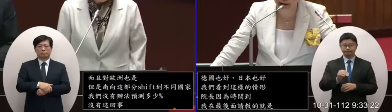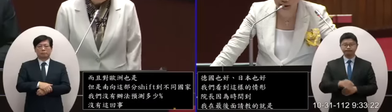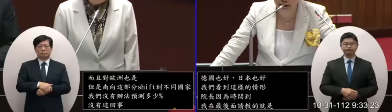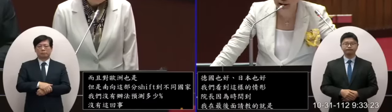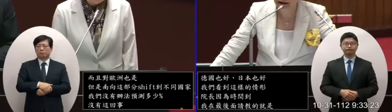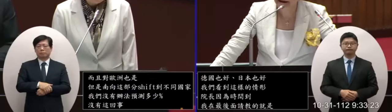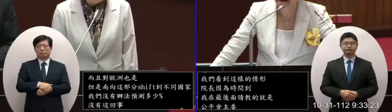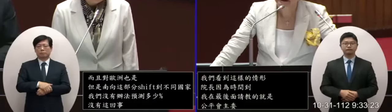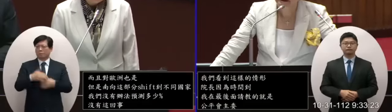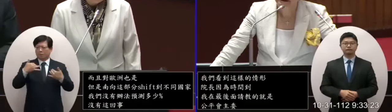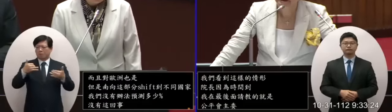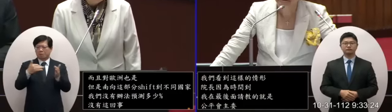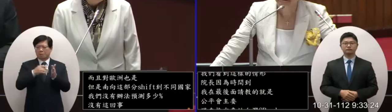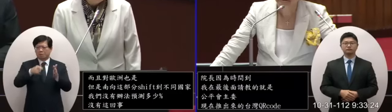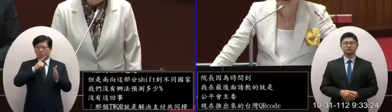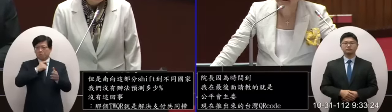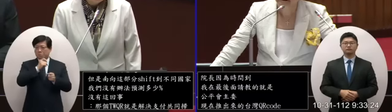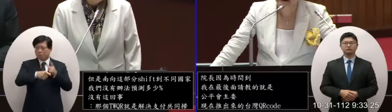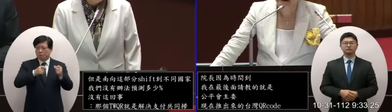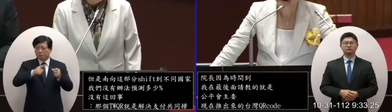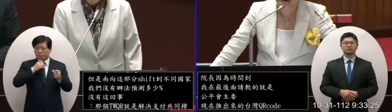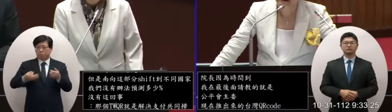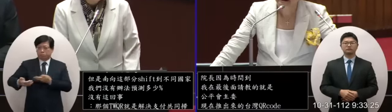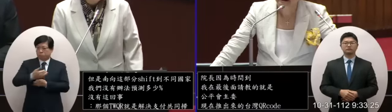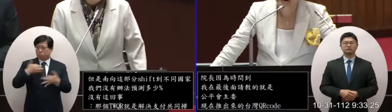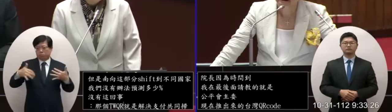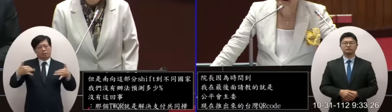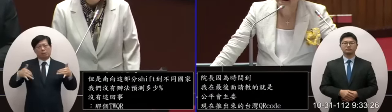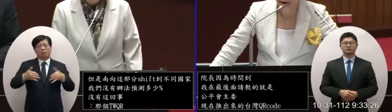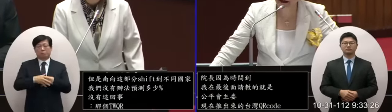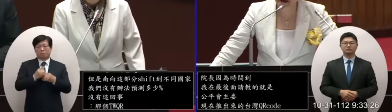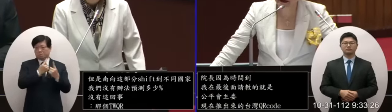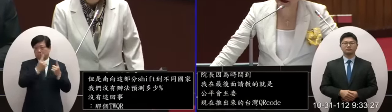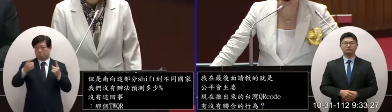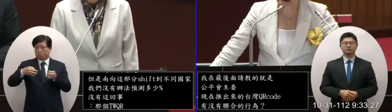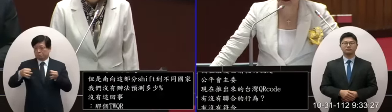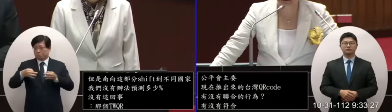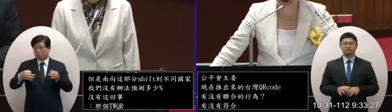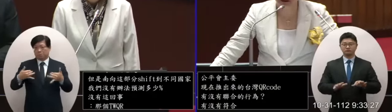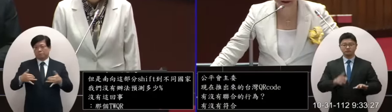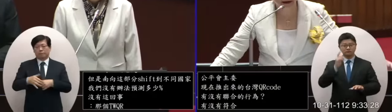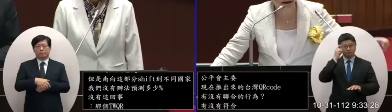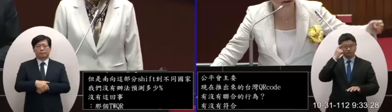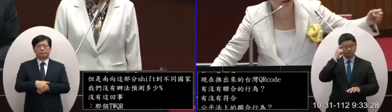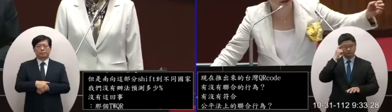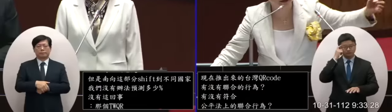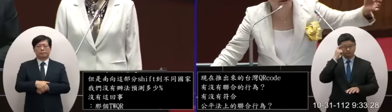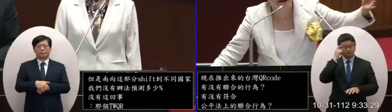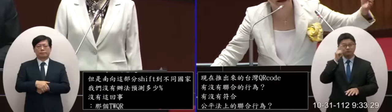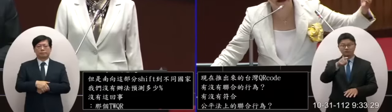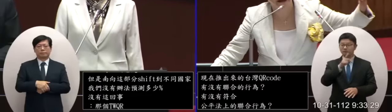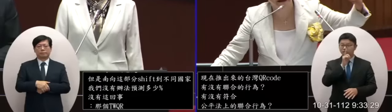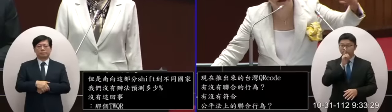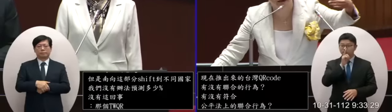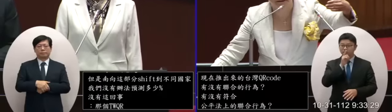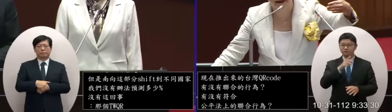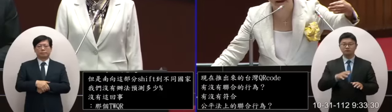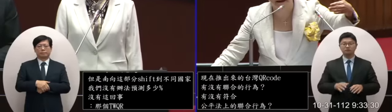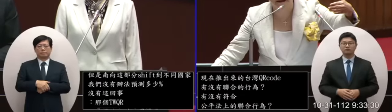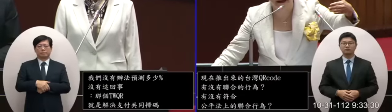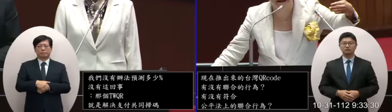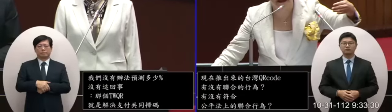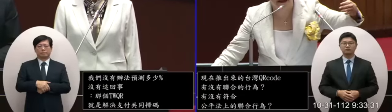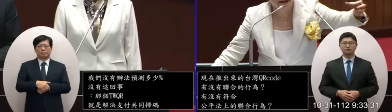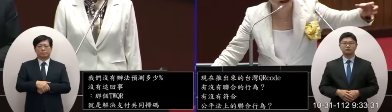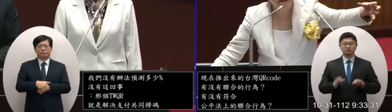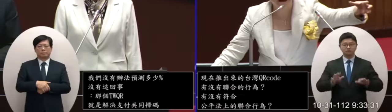违反， 还没有涉及到跟消费者收费，就是各家店家， 所以你的意思就是说我们现在所有的其他的水平